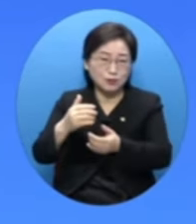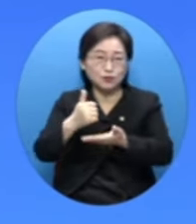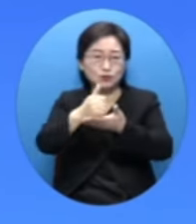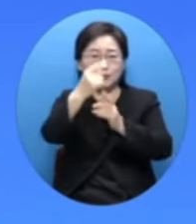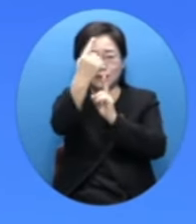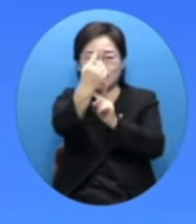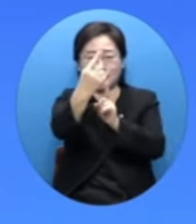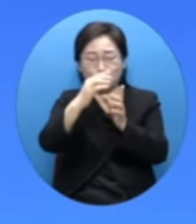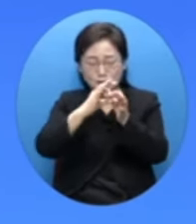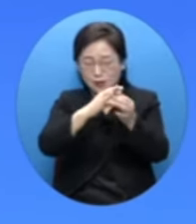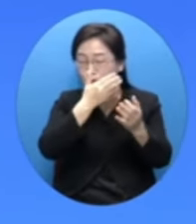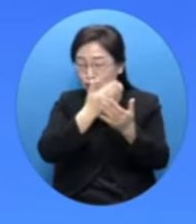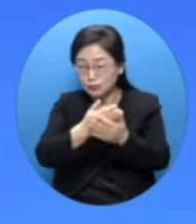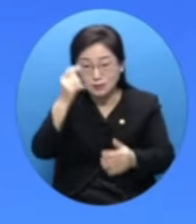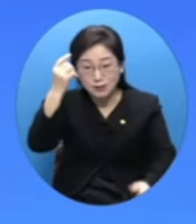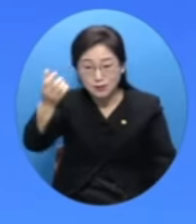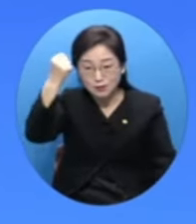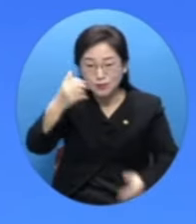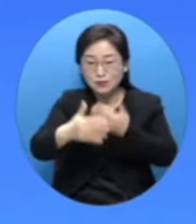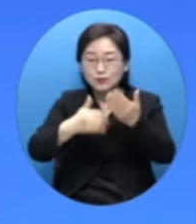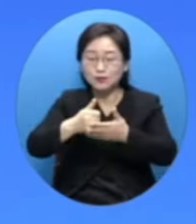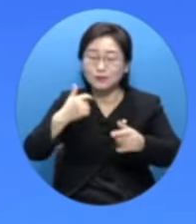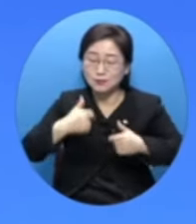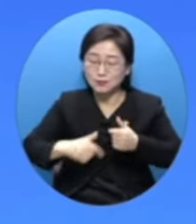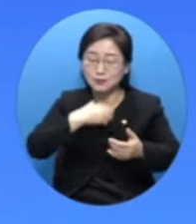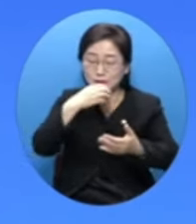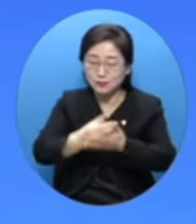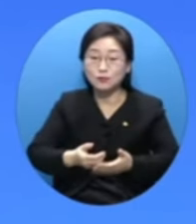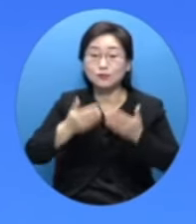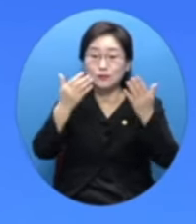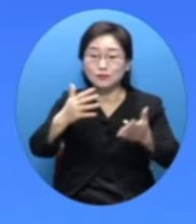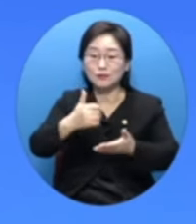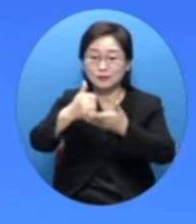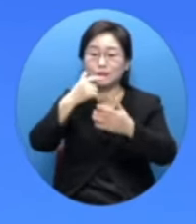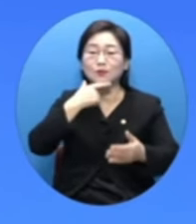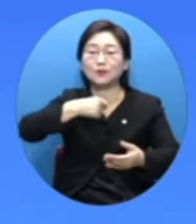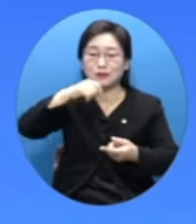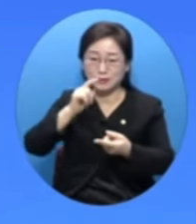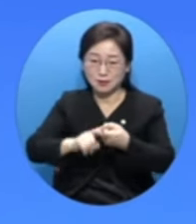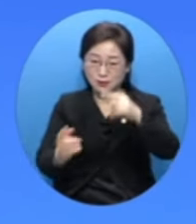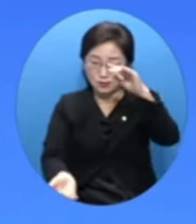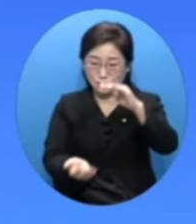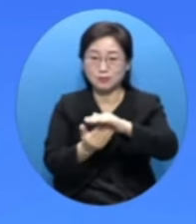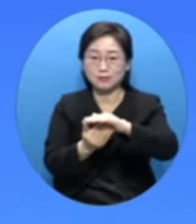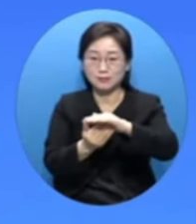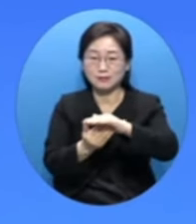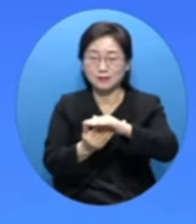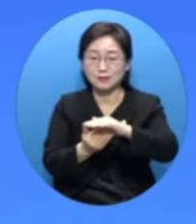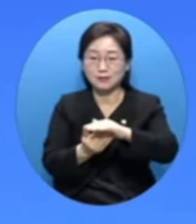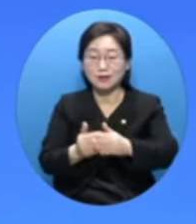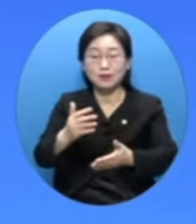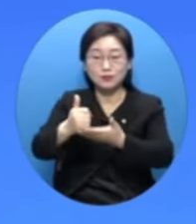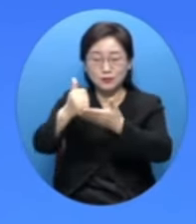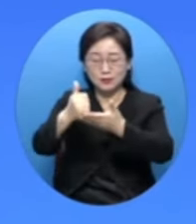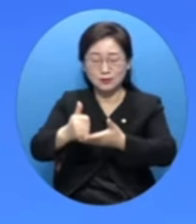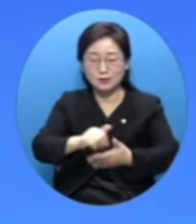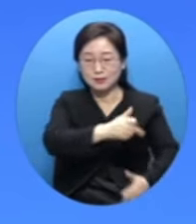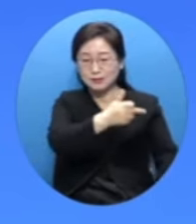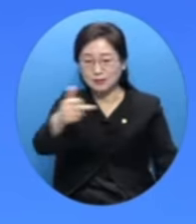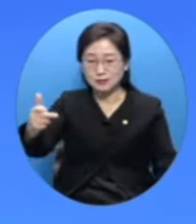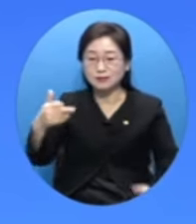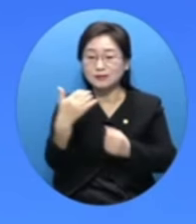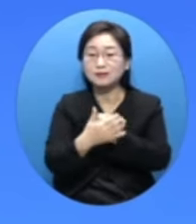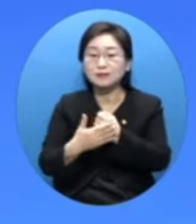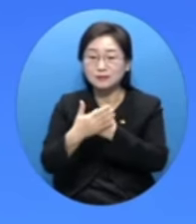것을 깨닫고 주님을 기쁘시게 하고 주님을 감동시키고 주님이 원하시는 것을 이루어드리면 주님께서 우리의 큰